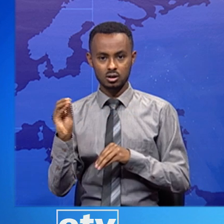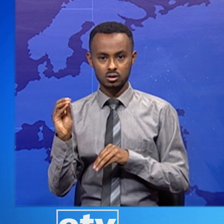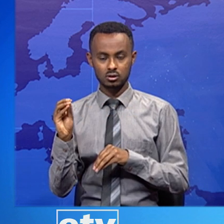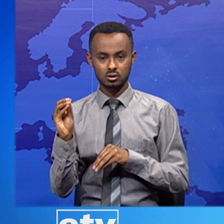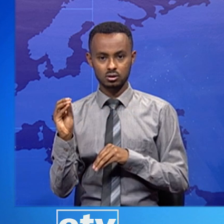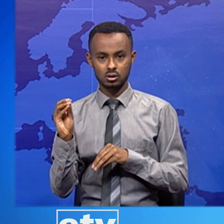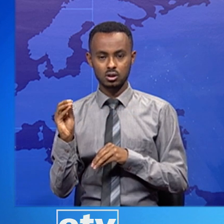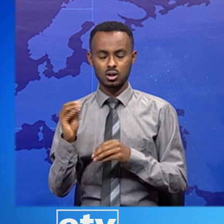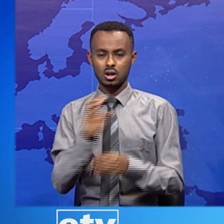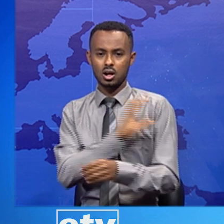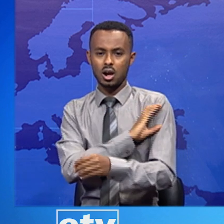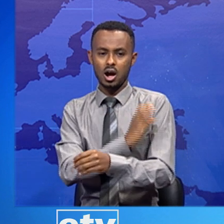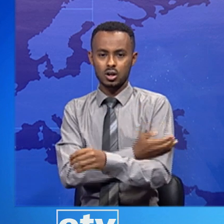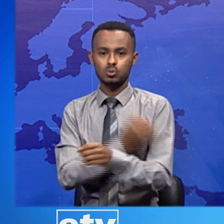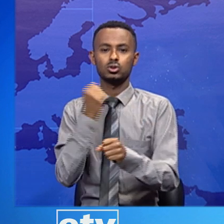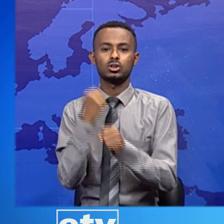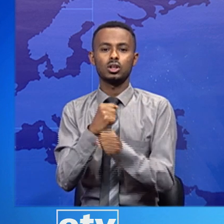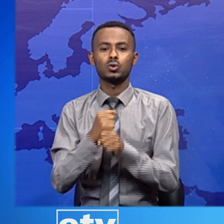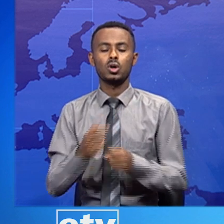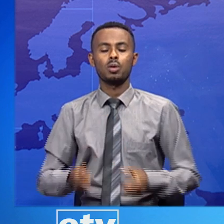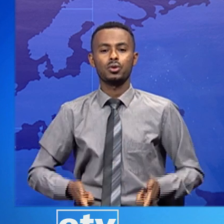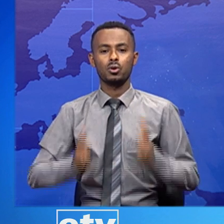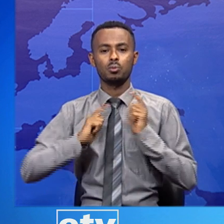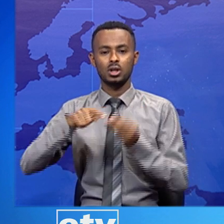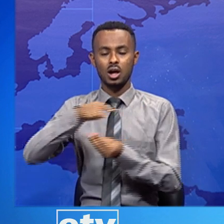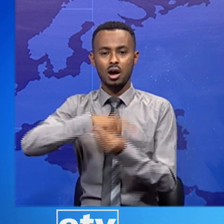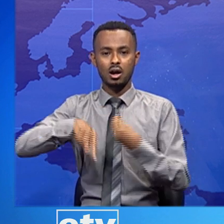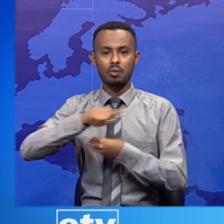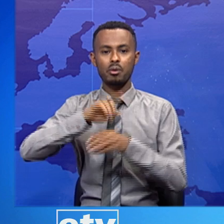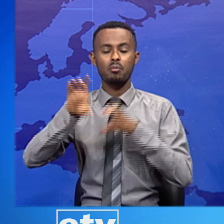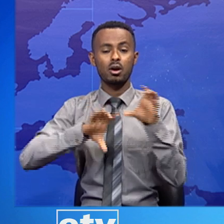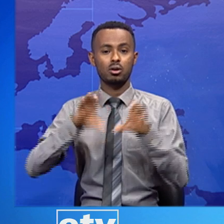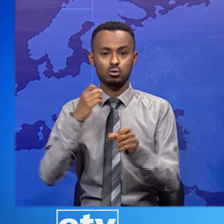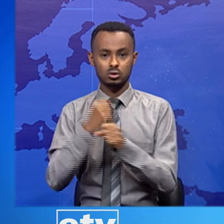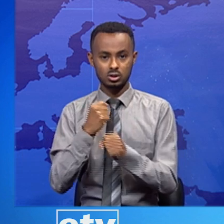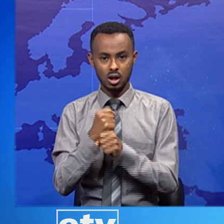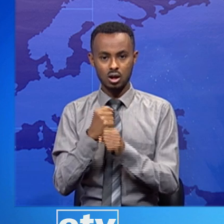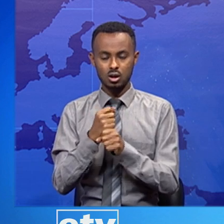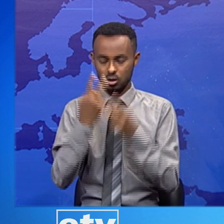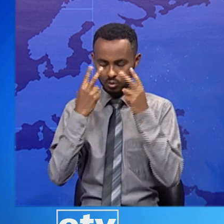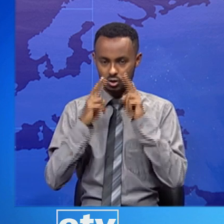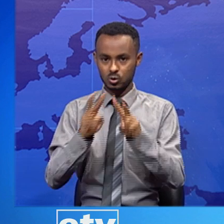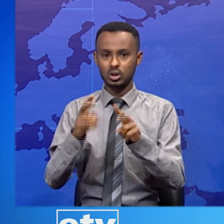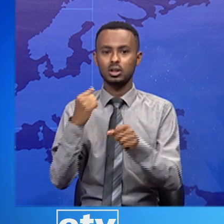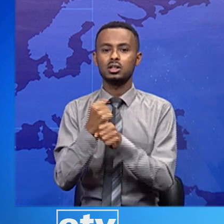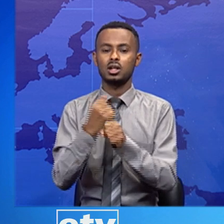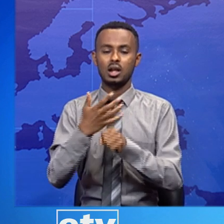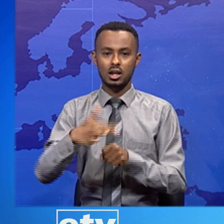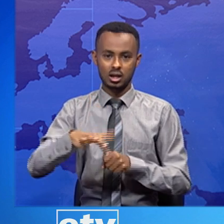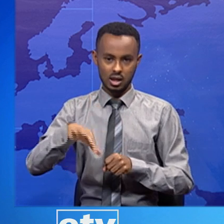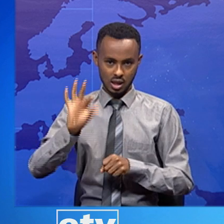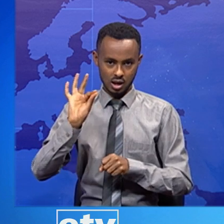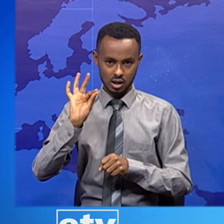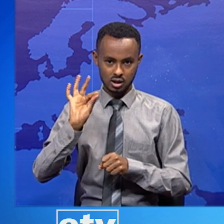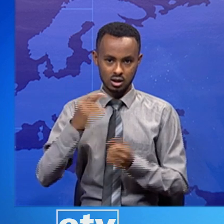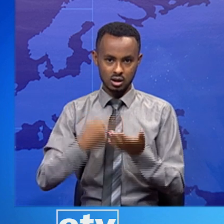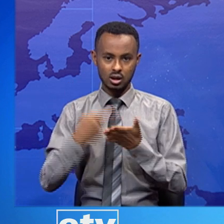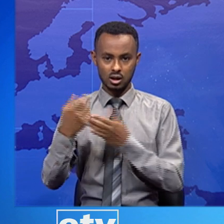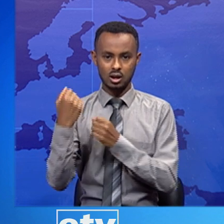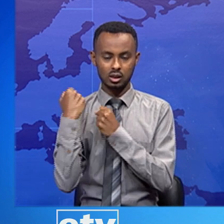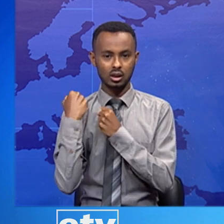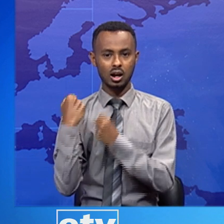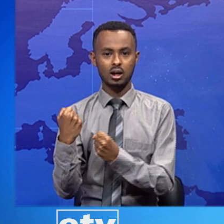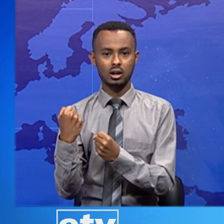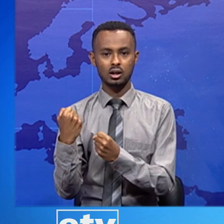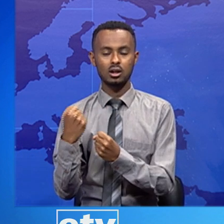የሚንቀሳቀስበትና እንዳቅሙ ሰርቶ የሚኖርበት አካባቢ የማድረጉ ስራ በትኩረት እየሰራን እንገኛለን።